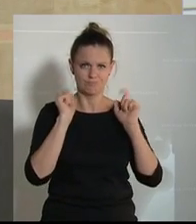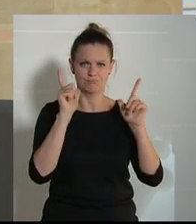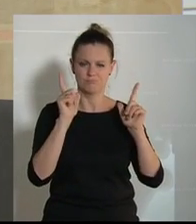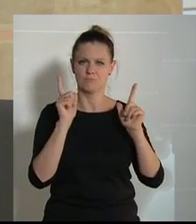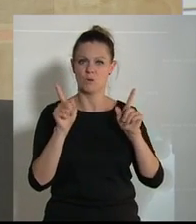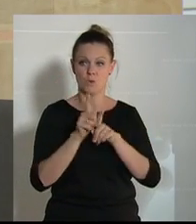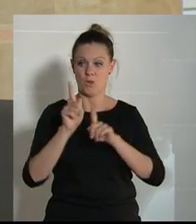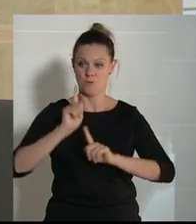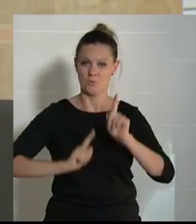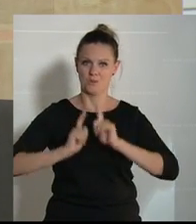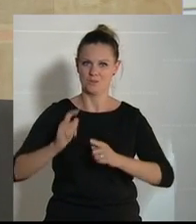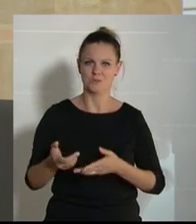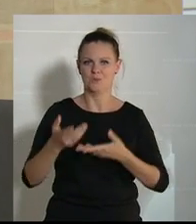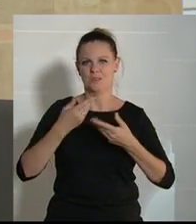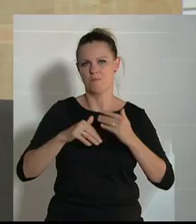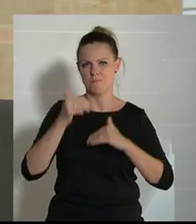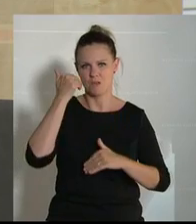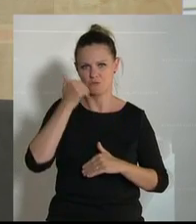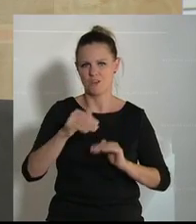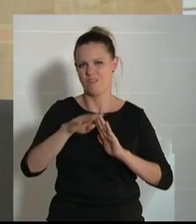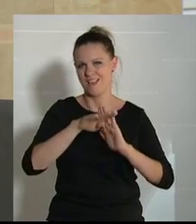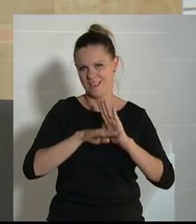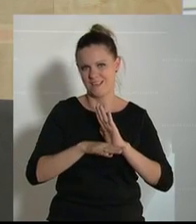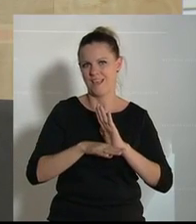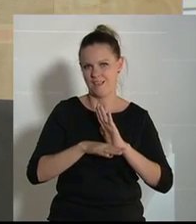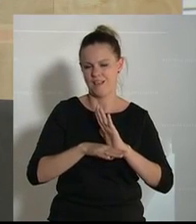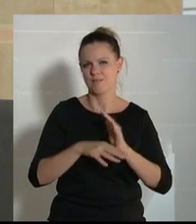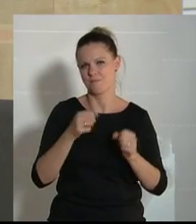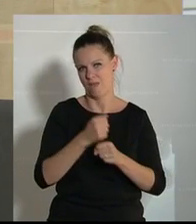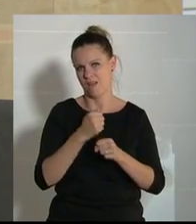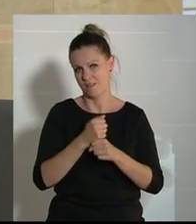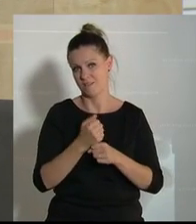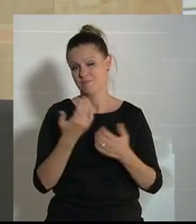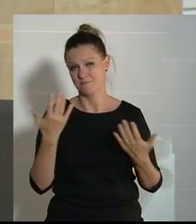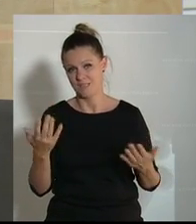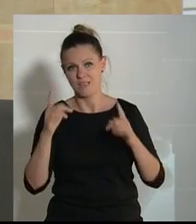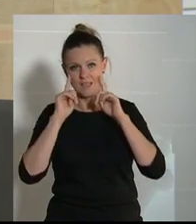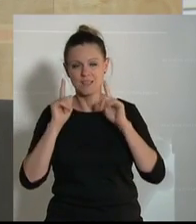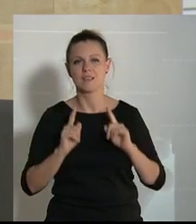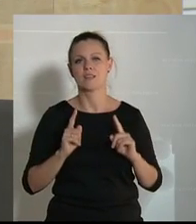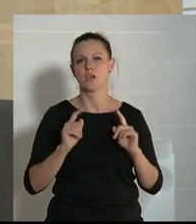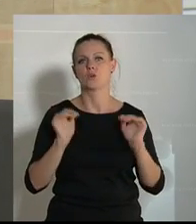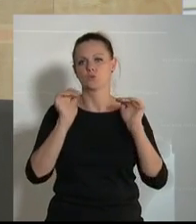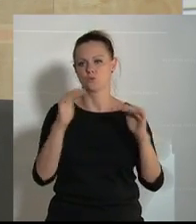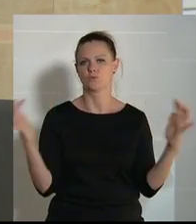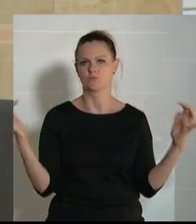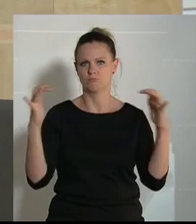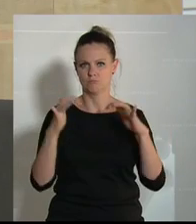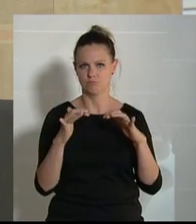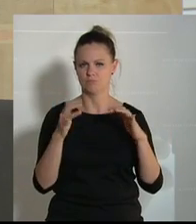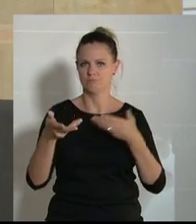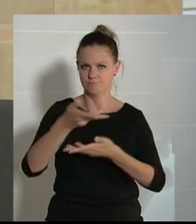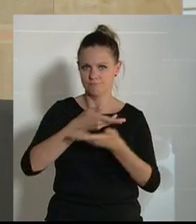auch motivieren, noch schärfere Regelungen zu verankern. Bei diesem Tierschutzgipfel wollen wir schauen, wo haben